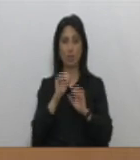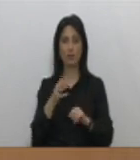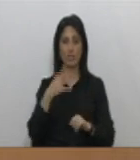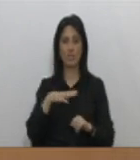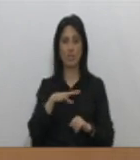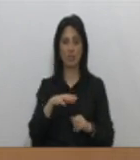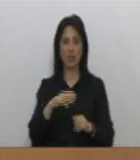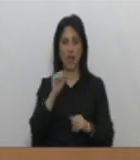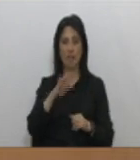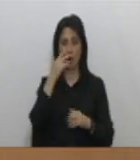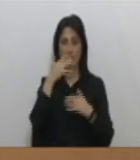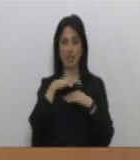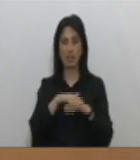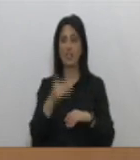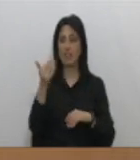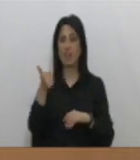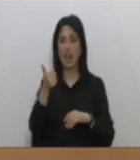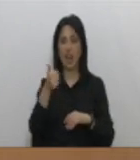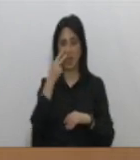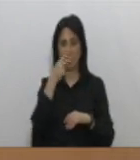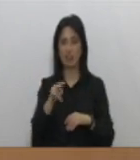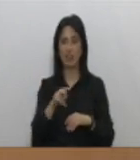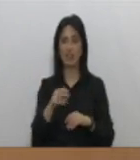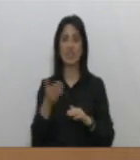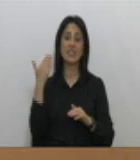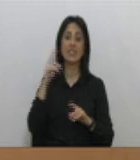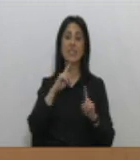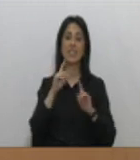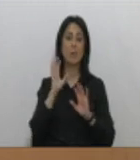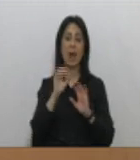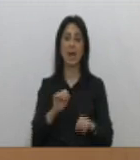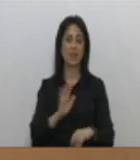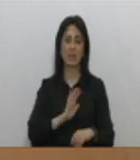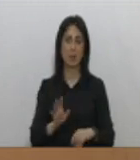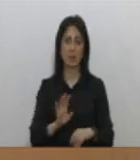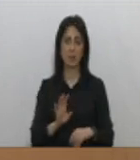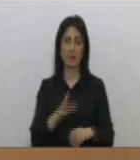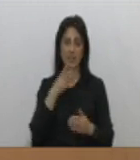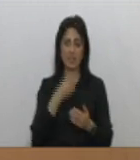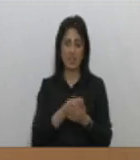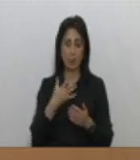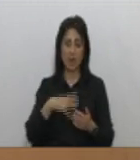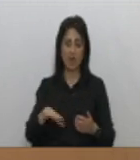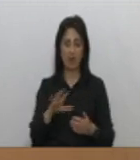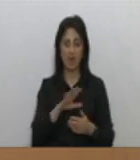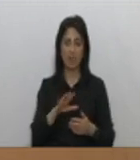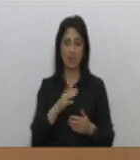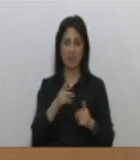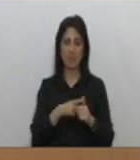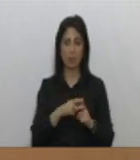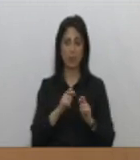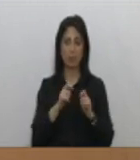საქართველოს ევროინტეგრაციას. თქვენ კარგად დავინახეთ, წინა სესიაზე მხარი არ დაუჭირეთ საკუთარი ქვეყნის თვის